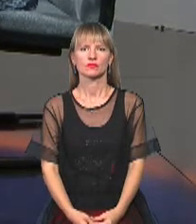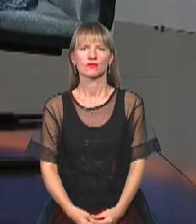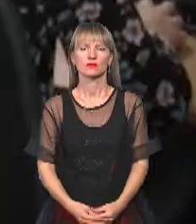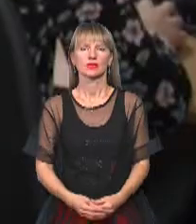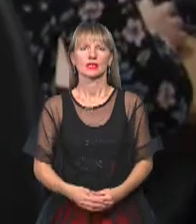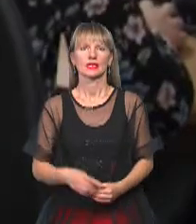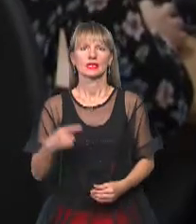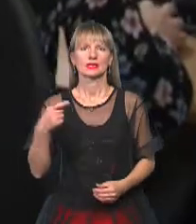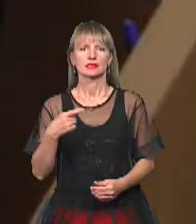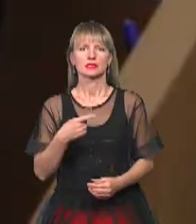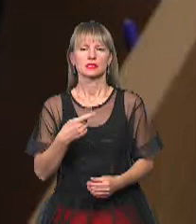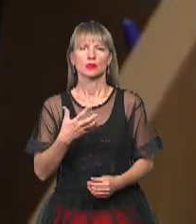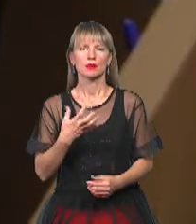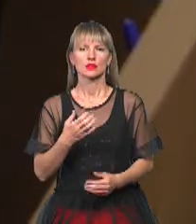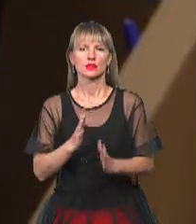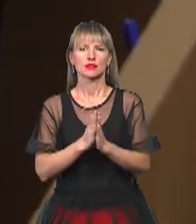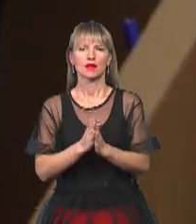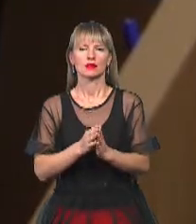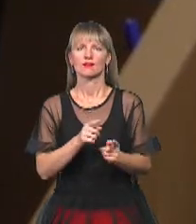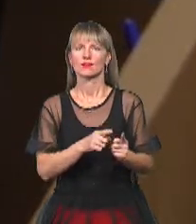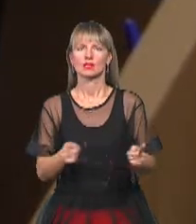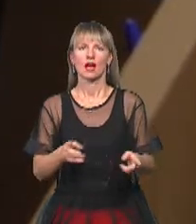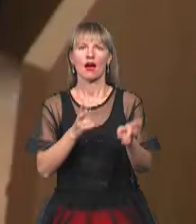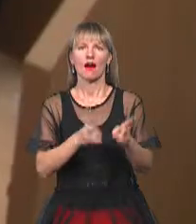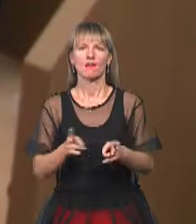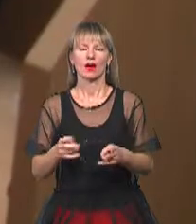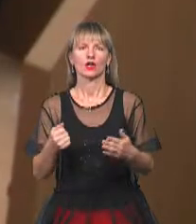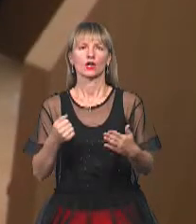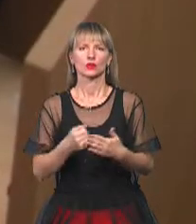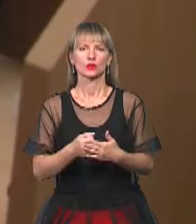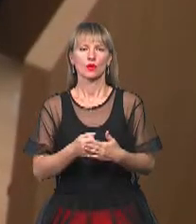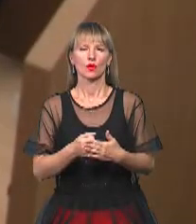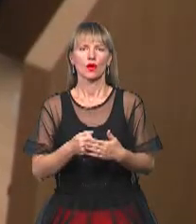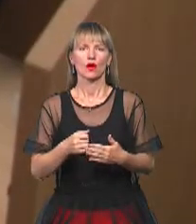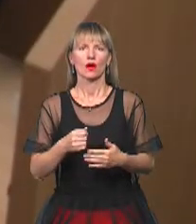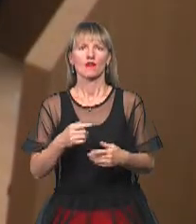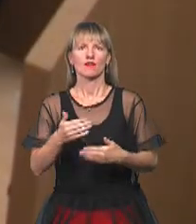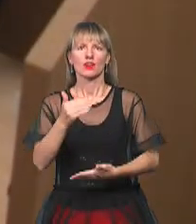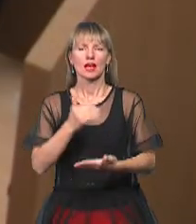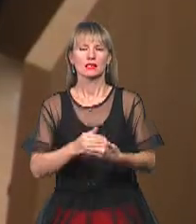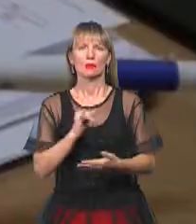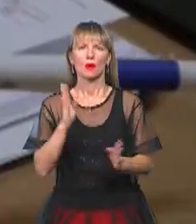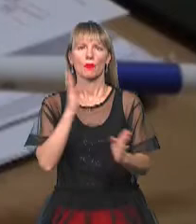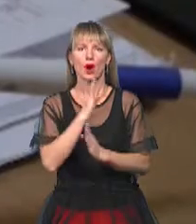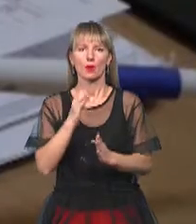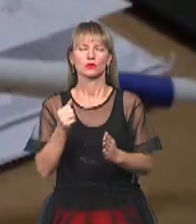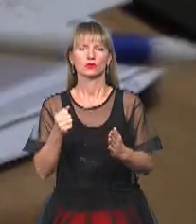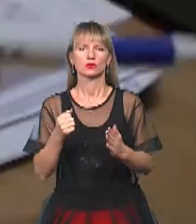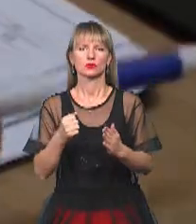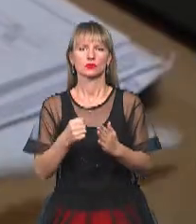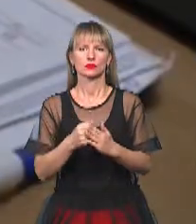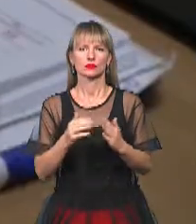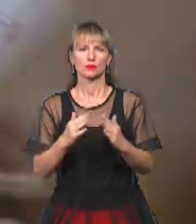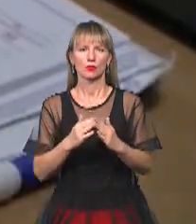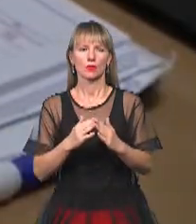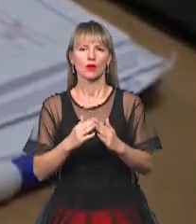1500 звернень в середньому за добу, аварії у мережах житлово-комунального сектору, наслідки негоди чи несвоєчасне вивезення сміття. Питання,